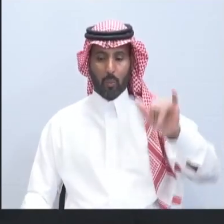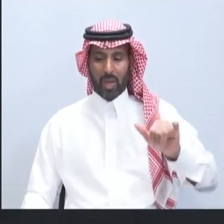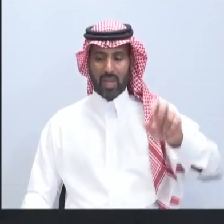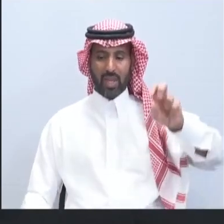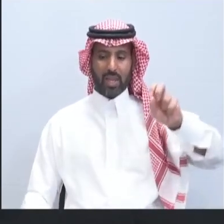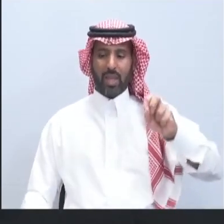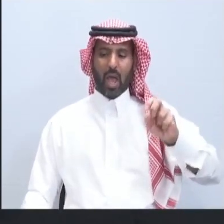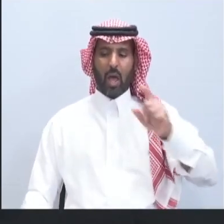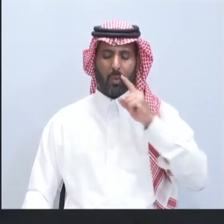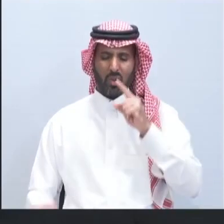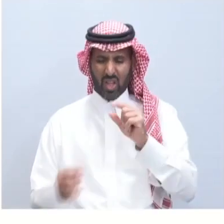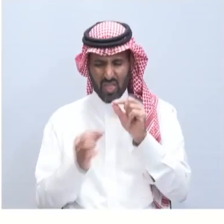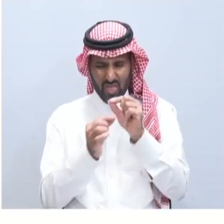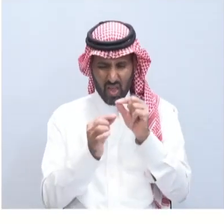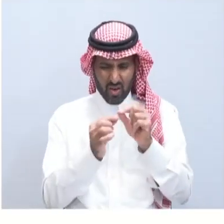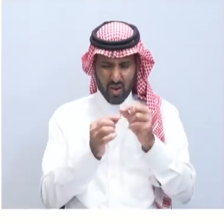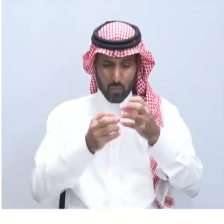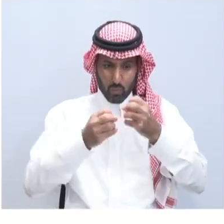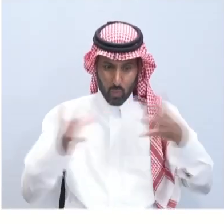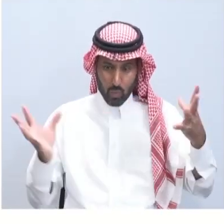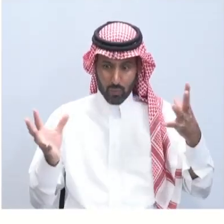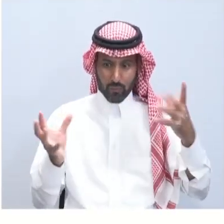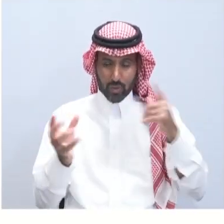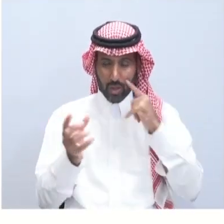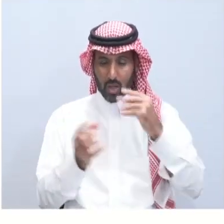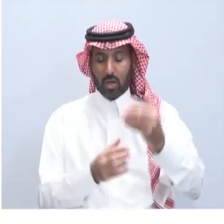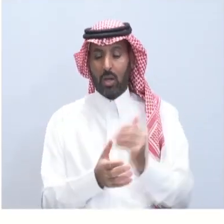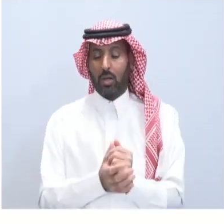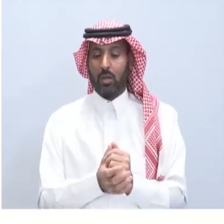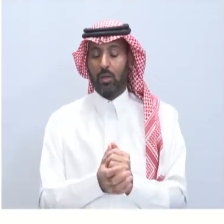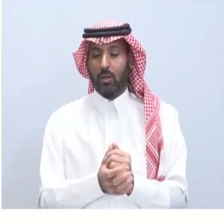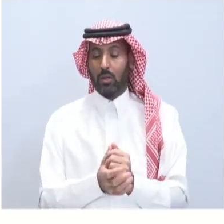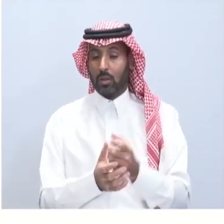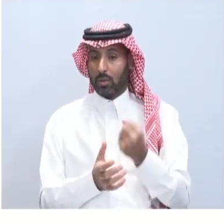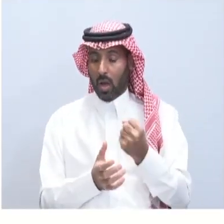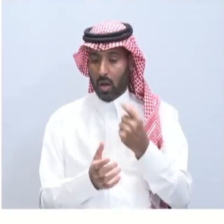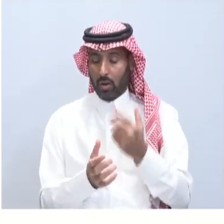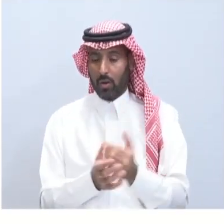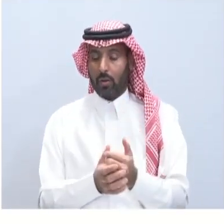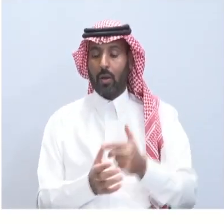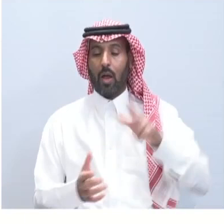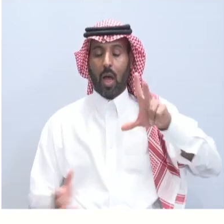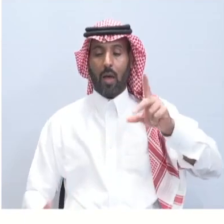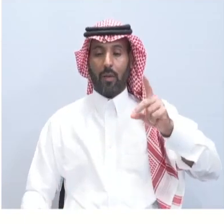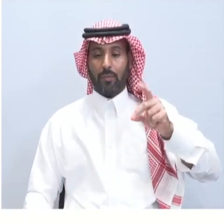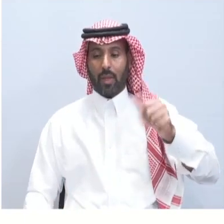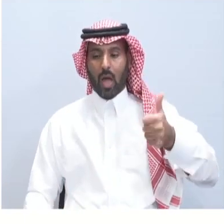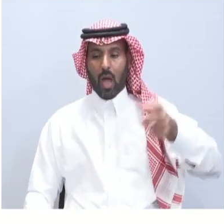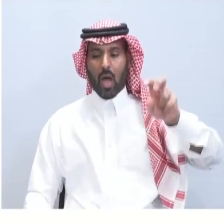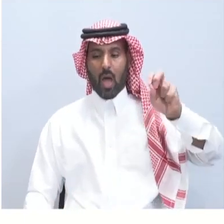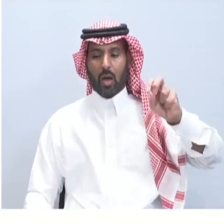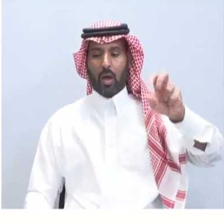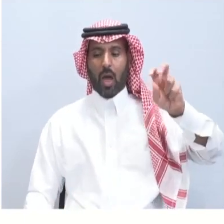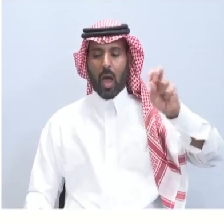على الاهداف سويا في الاهداف تتعرف او تتعرفي الطاقه النوويه تبين او